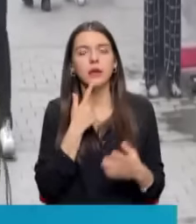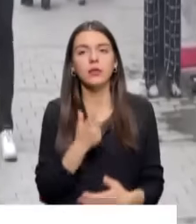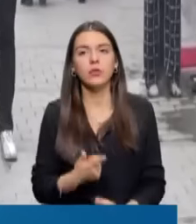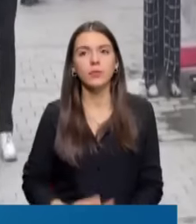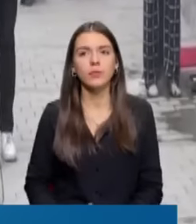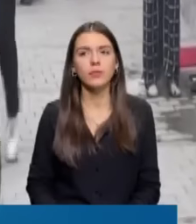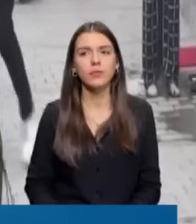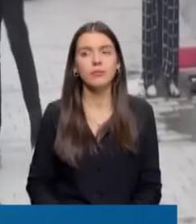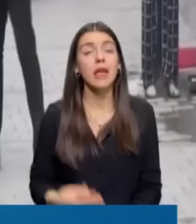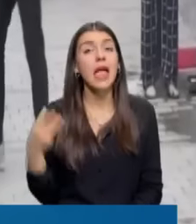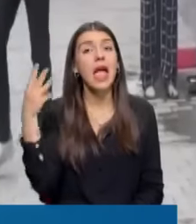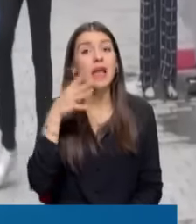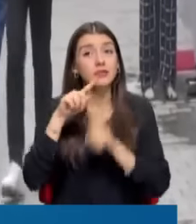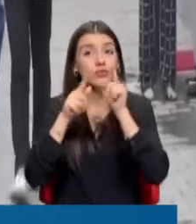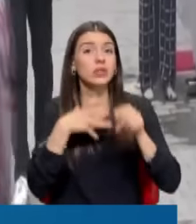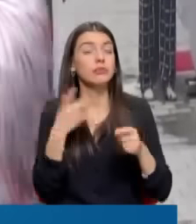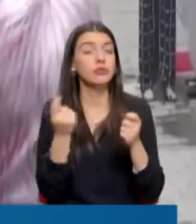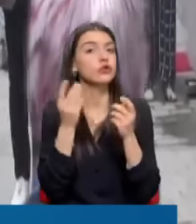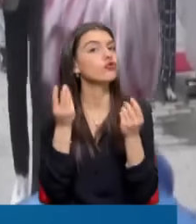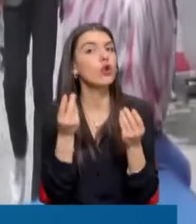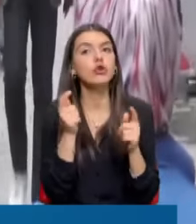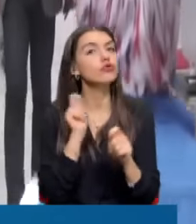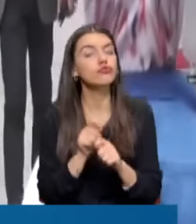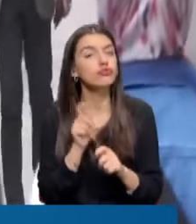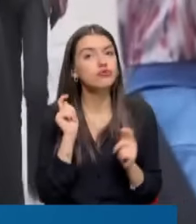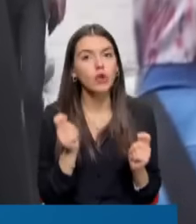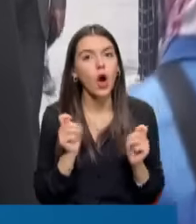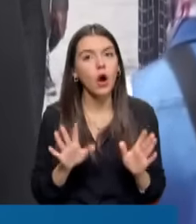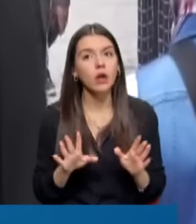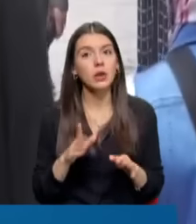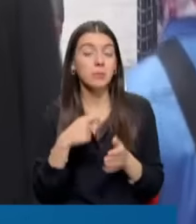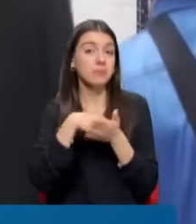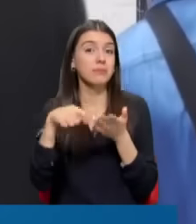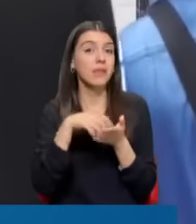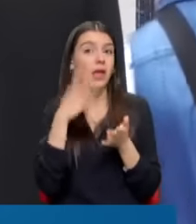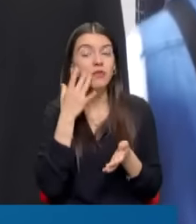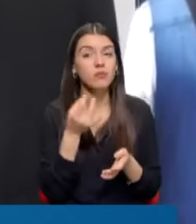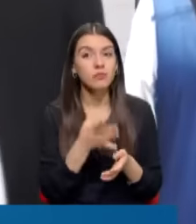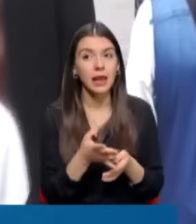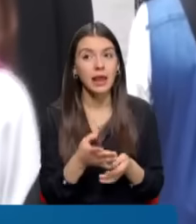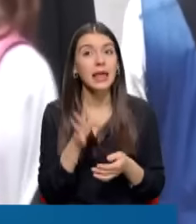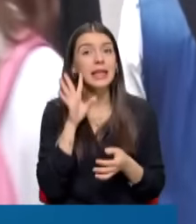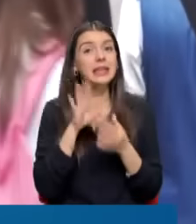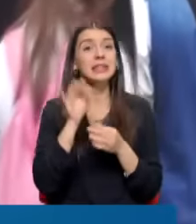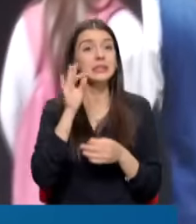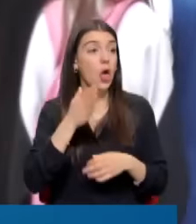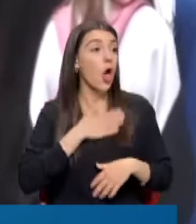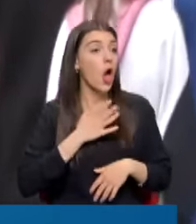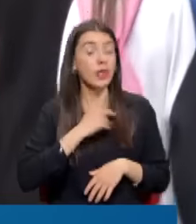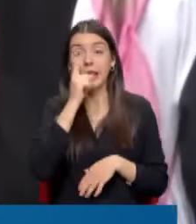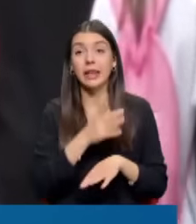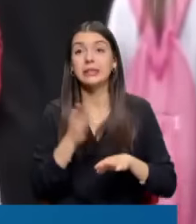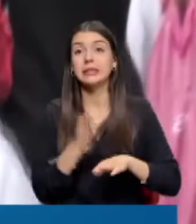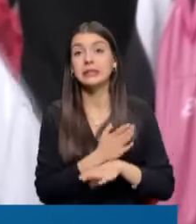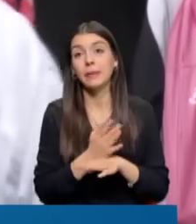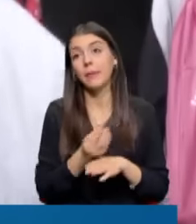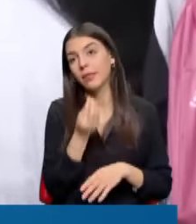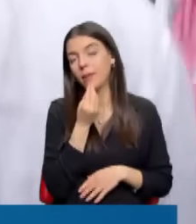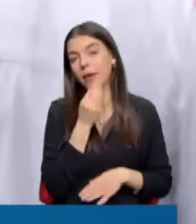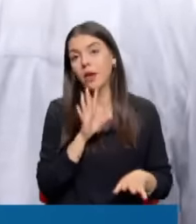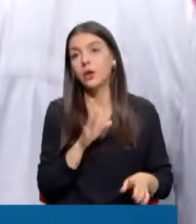Esnafın işi zor. Niye zor? Maaşlar belli. İnsanların önceliği gıda. Akabinde